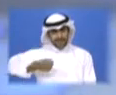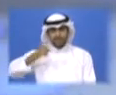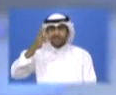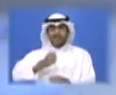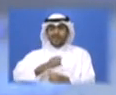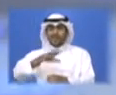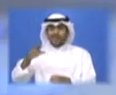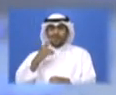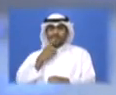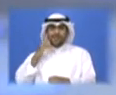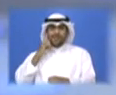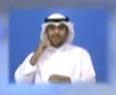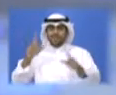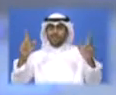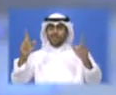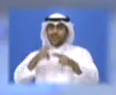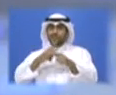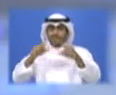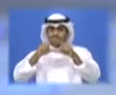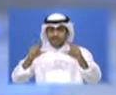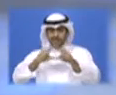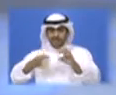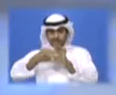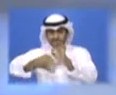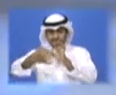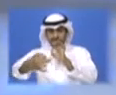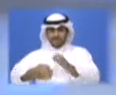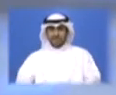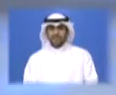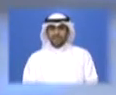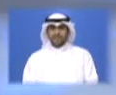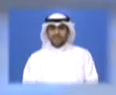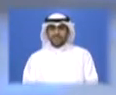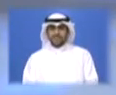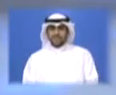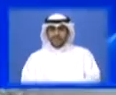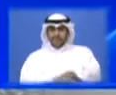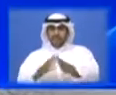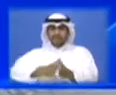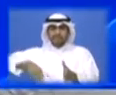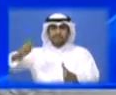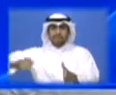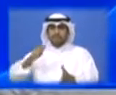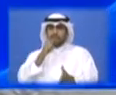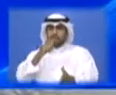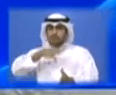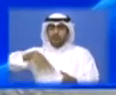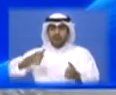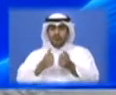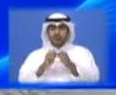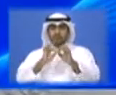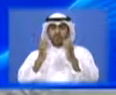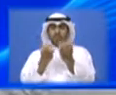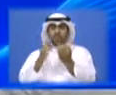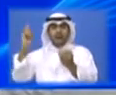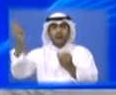السلام عليكم ورحمة الله. الأخبار المحلية من الكويت إلى أبرز العناوين. رئيس مجلس الأمة يحمل المجتمع الدولي انتهاكات